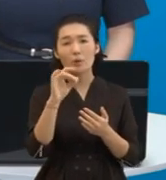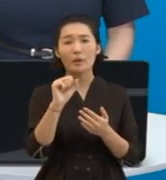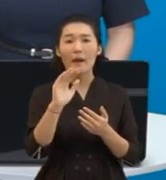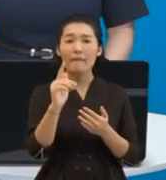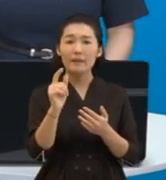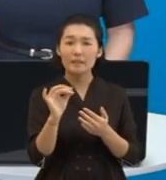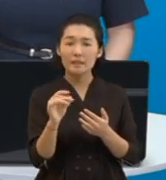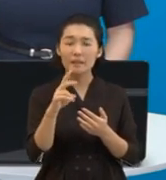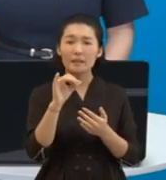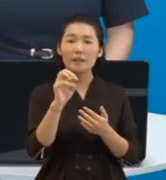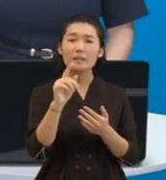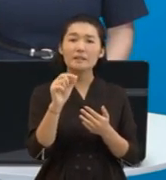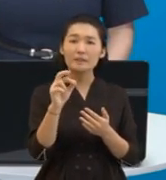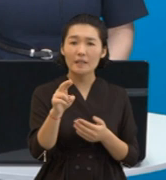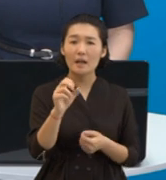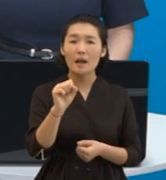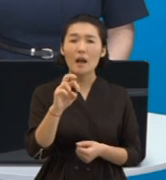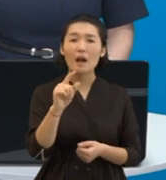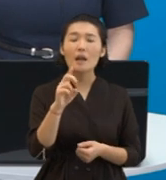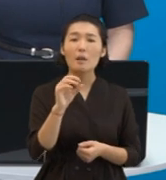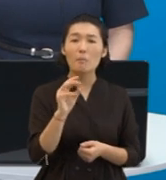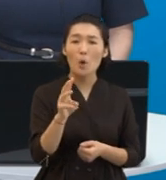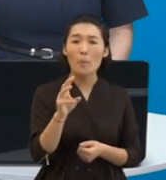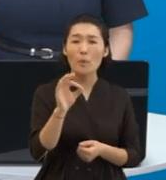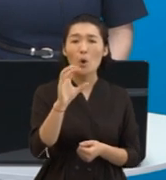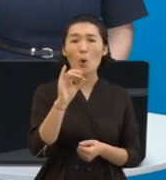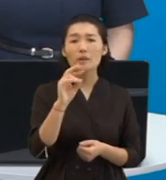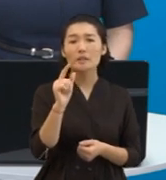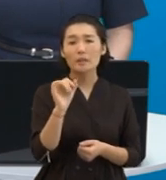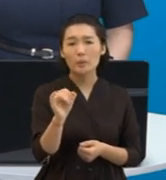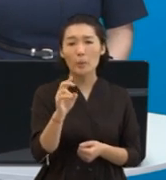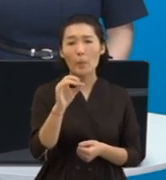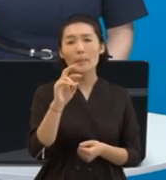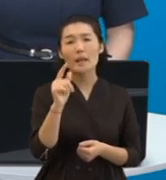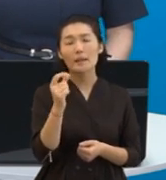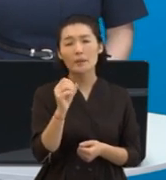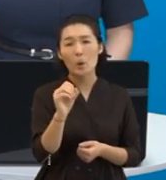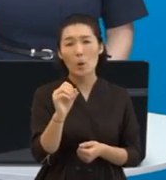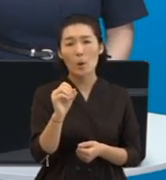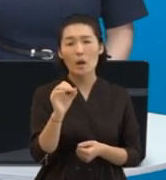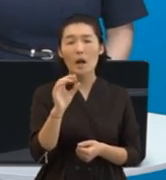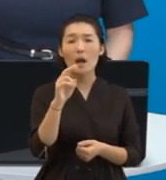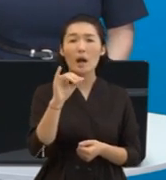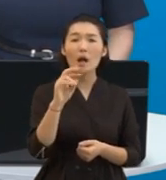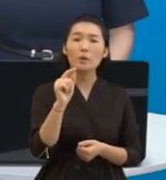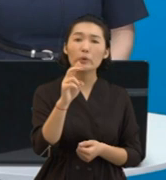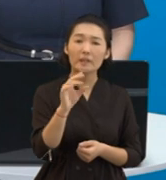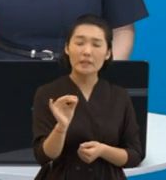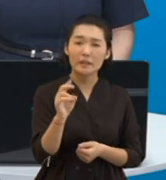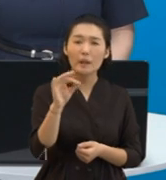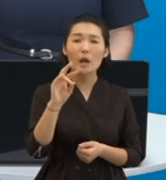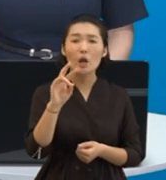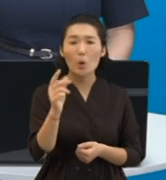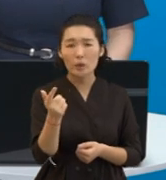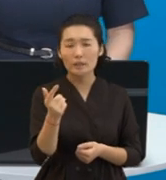листья альбом осенью белье окуньки коль